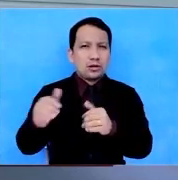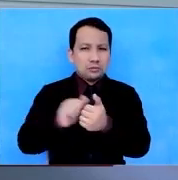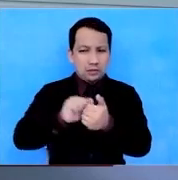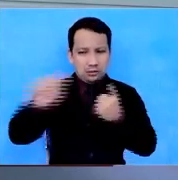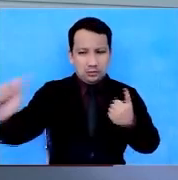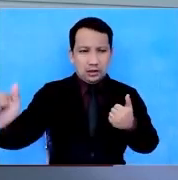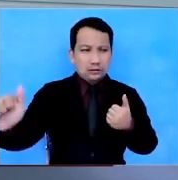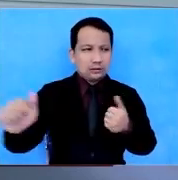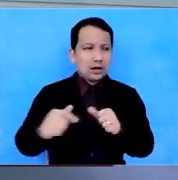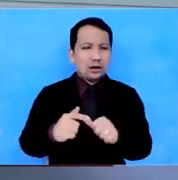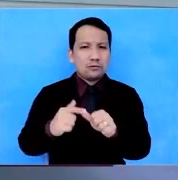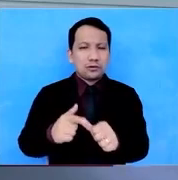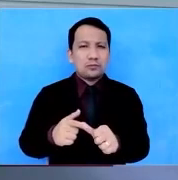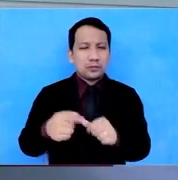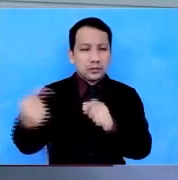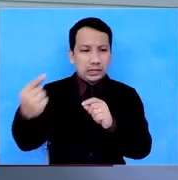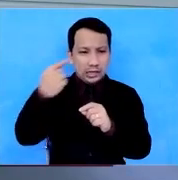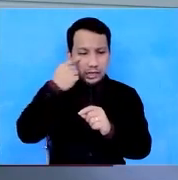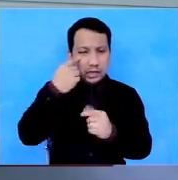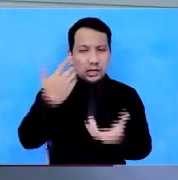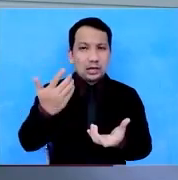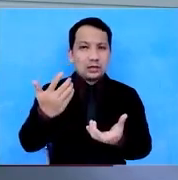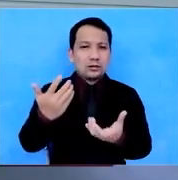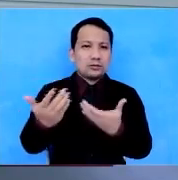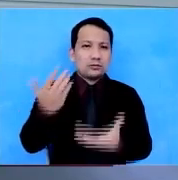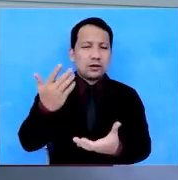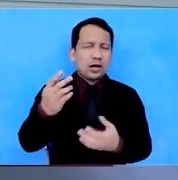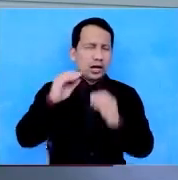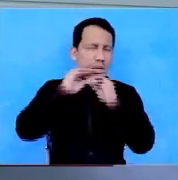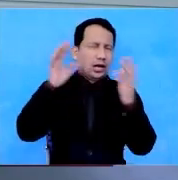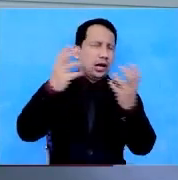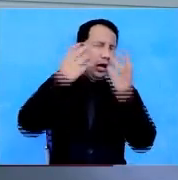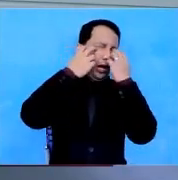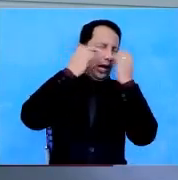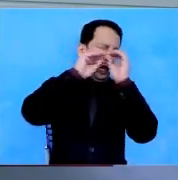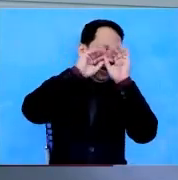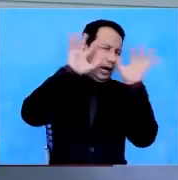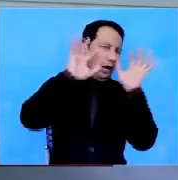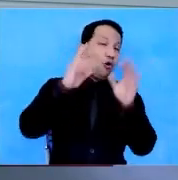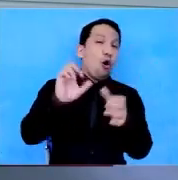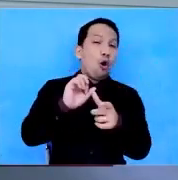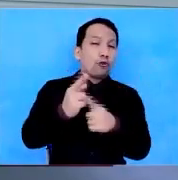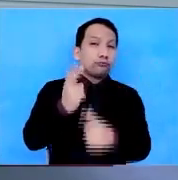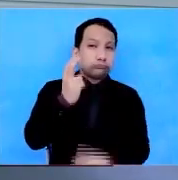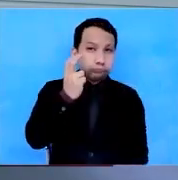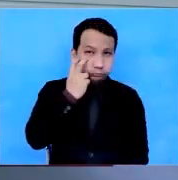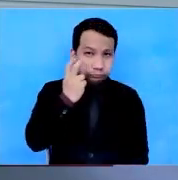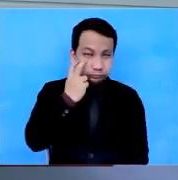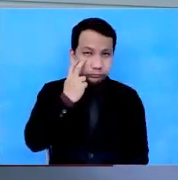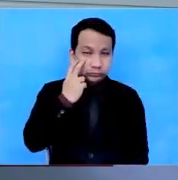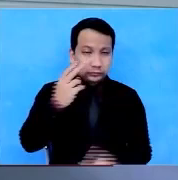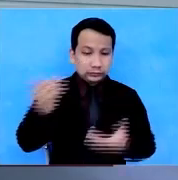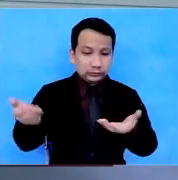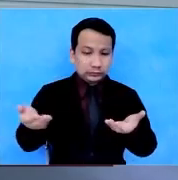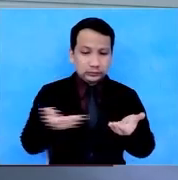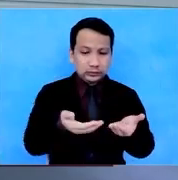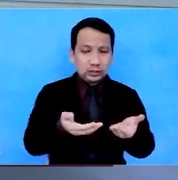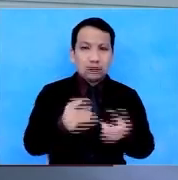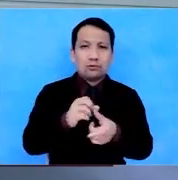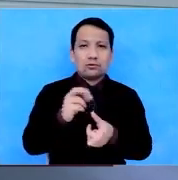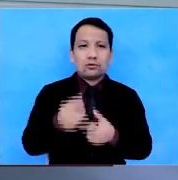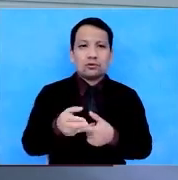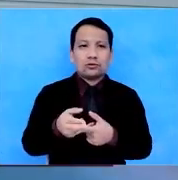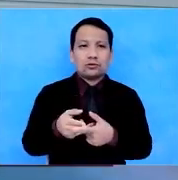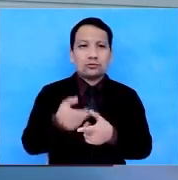layo. Pag tinamaan ng pirata sa mata, masisilaw siya o mabubulag panandali kaya't hindi siya makakalapit sa barko o